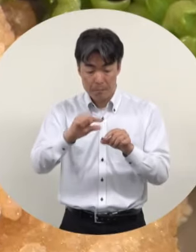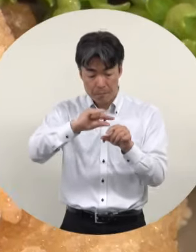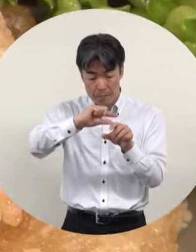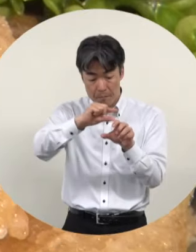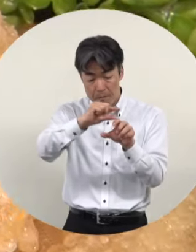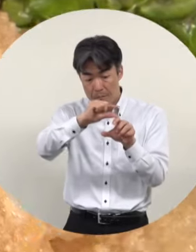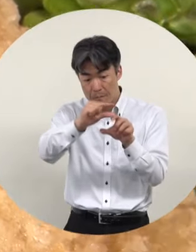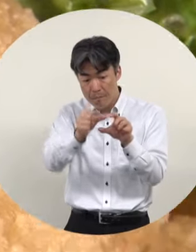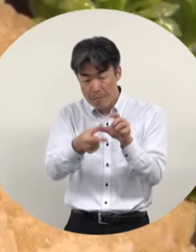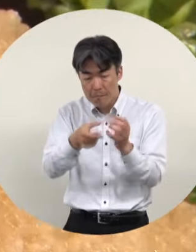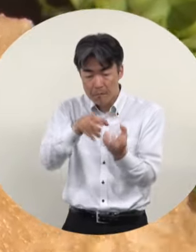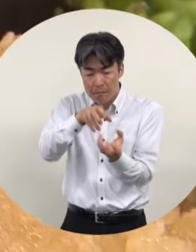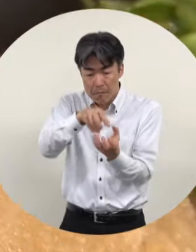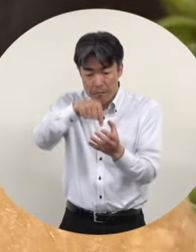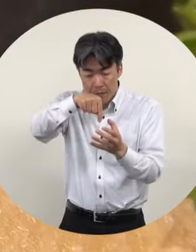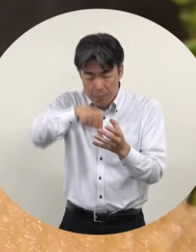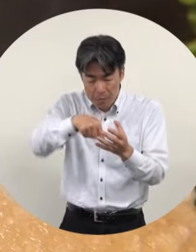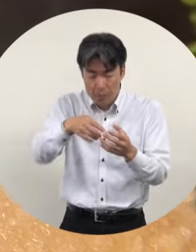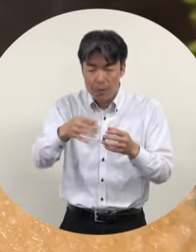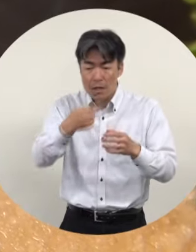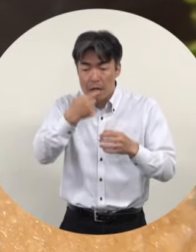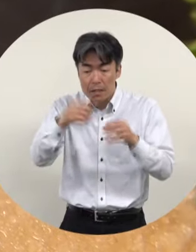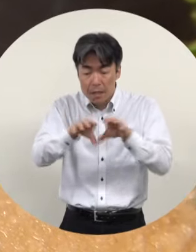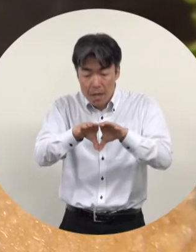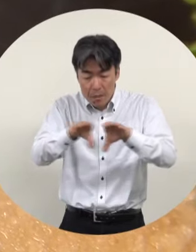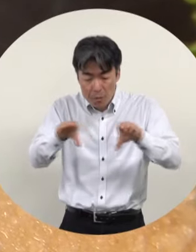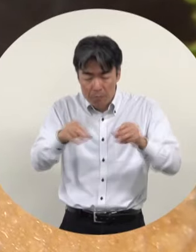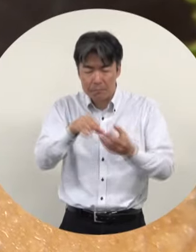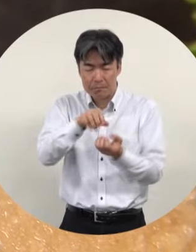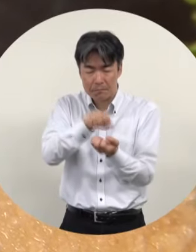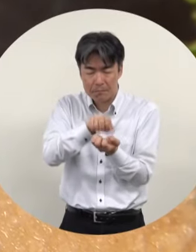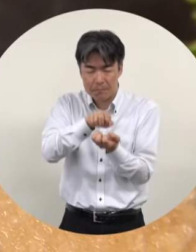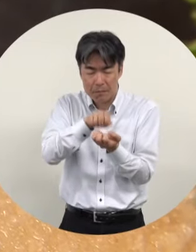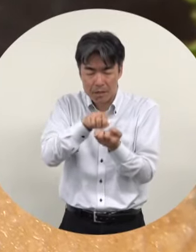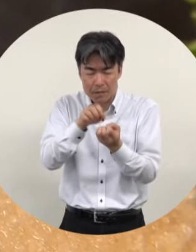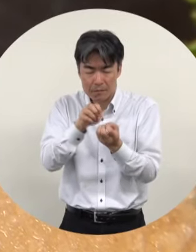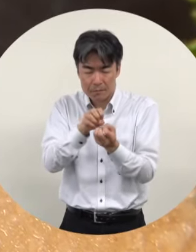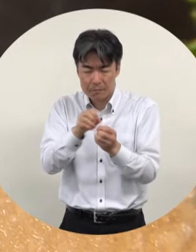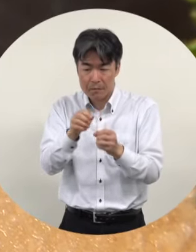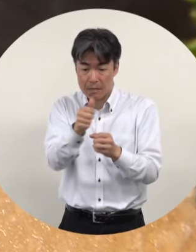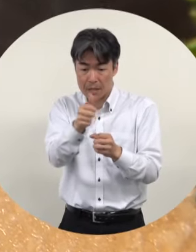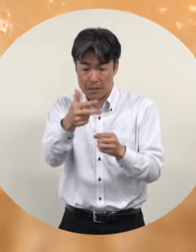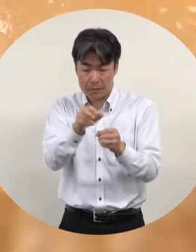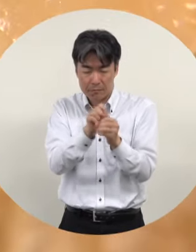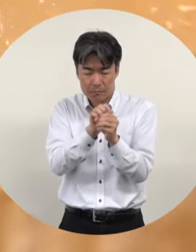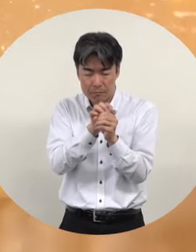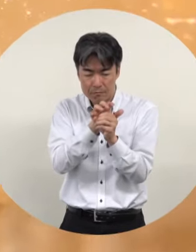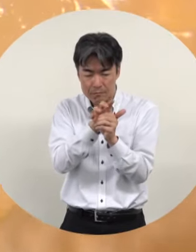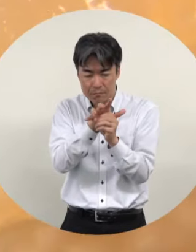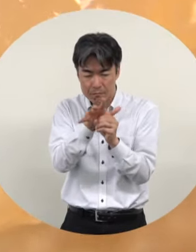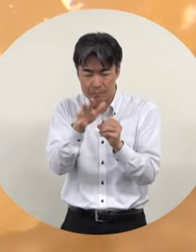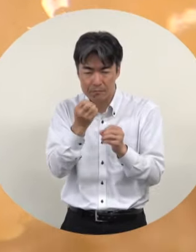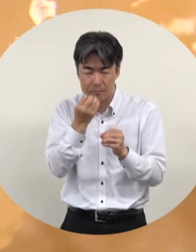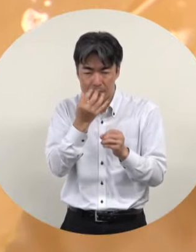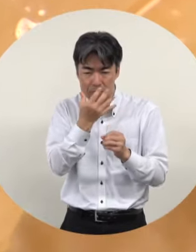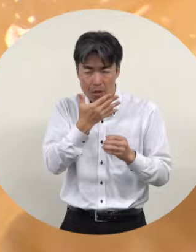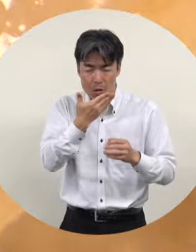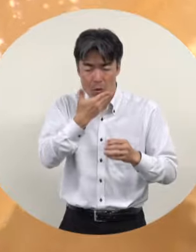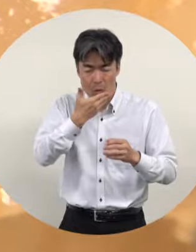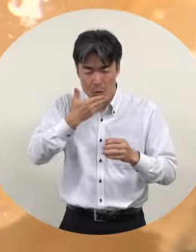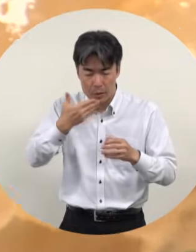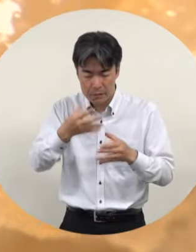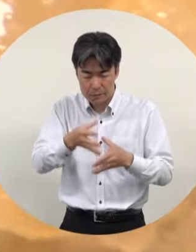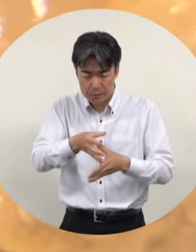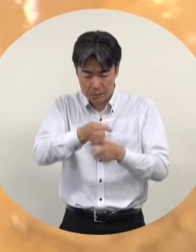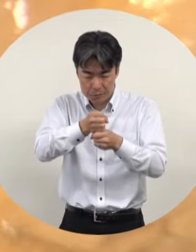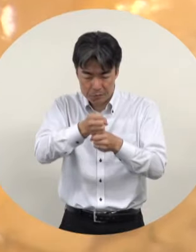うん、カリッとした衣の中に噛めば噛むほど大根から美味しいお出汁が出てきて、すごいなんか美味しさギュッと閉じ込めたようなお